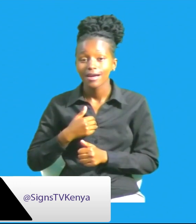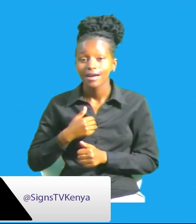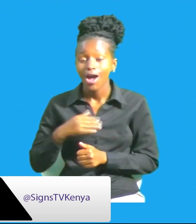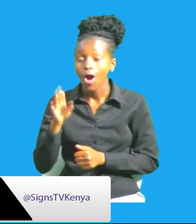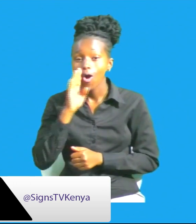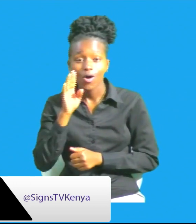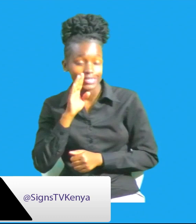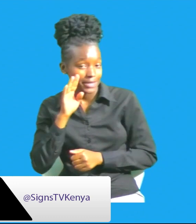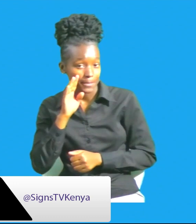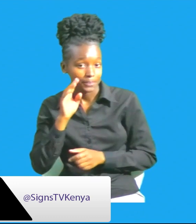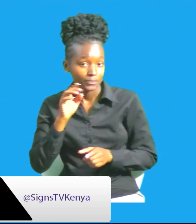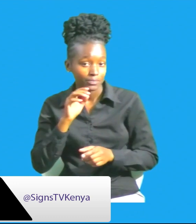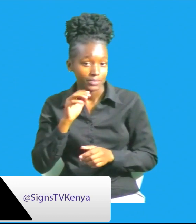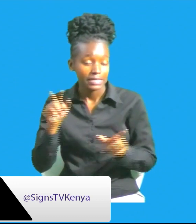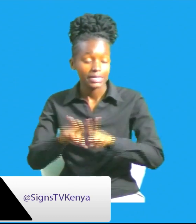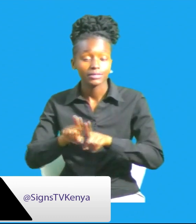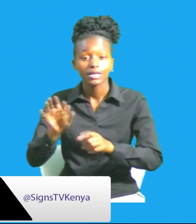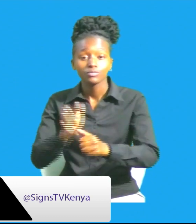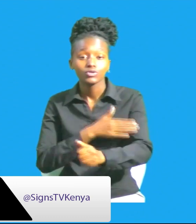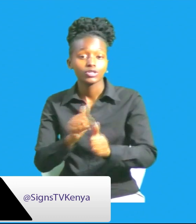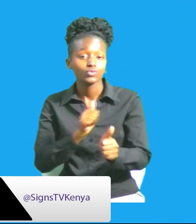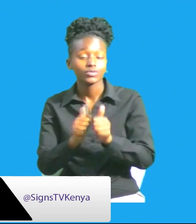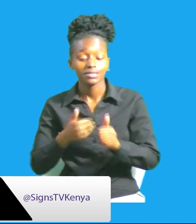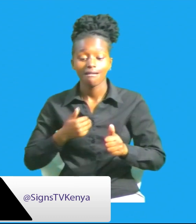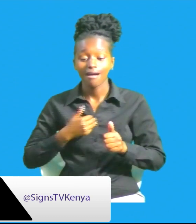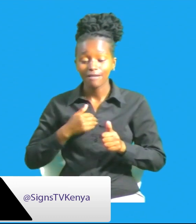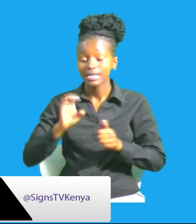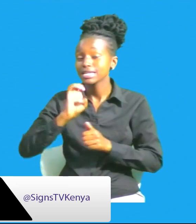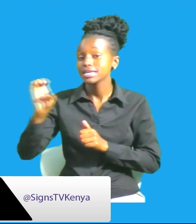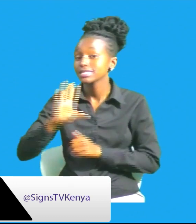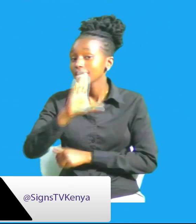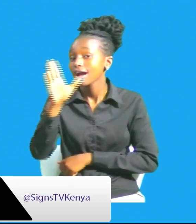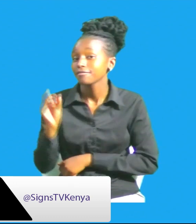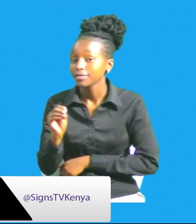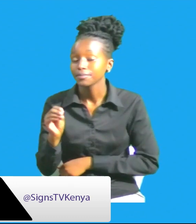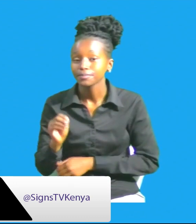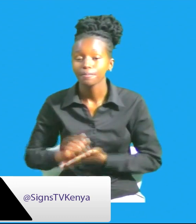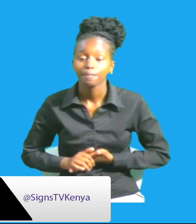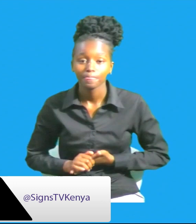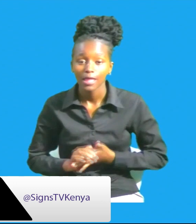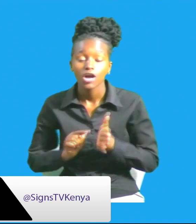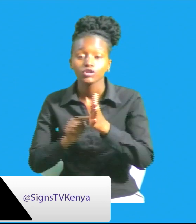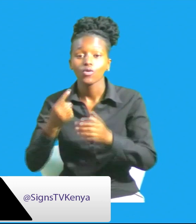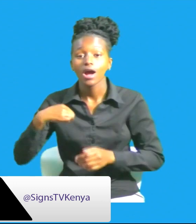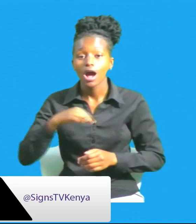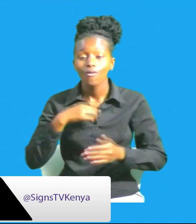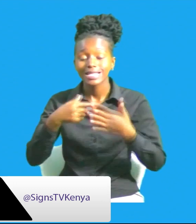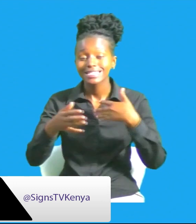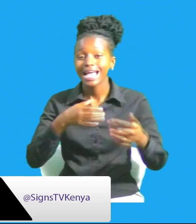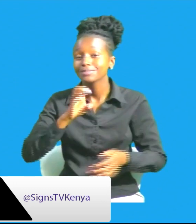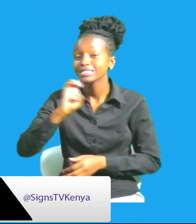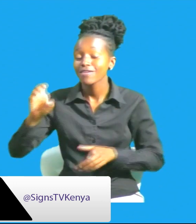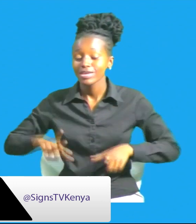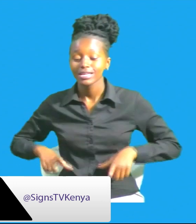gossip and nyimbo ambazo zinagonga vichwa vya habari katika Afrika Mashariki. Hiki ni kipindi cha Science Mashariki